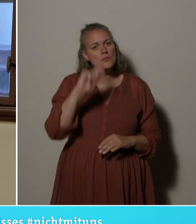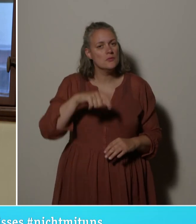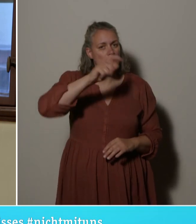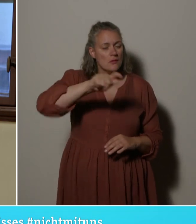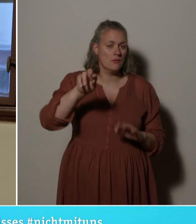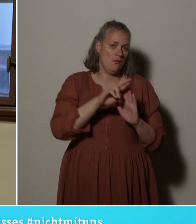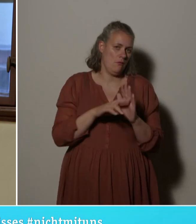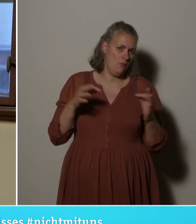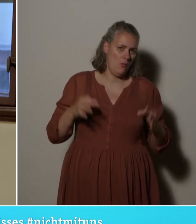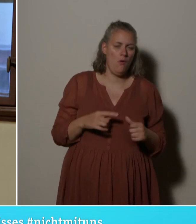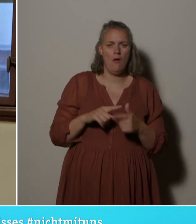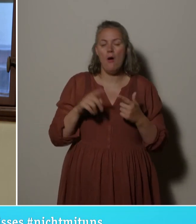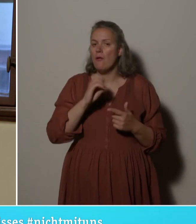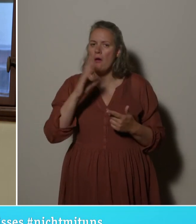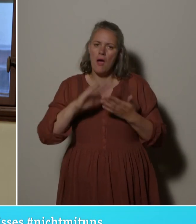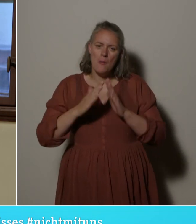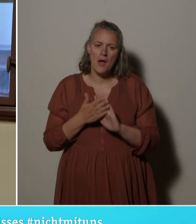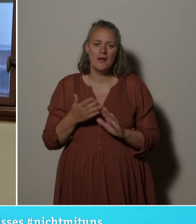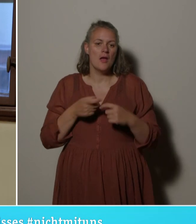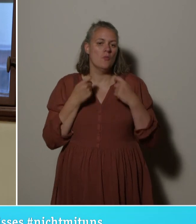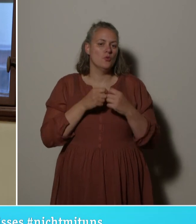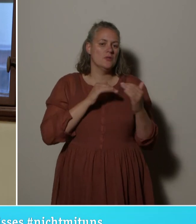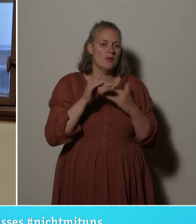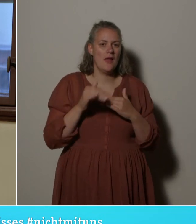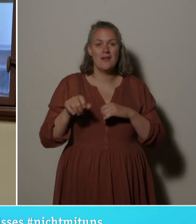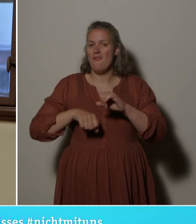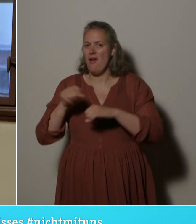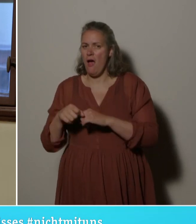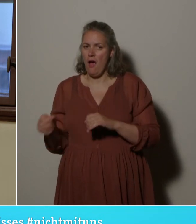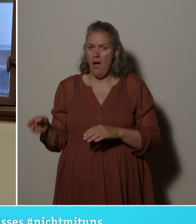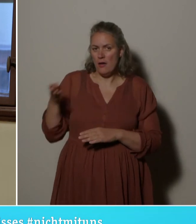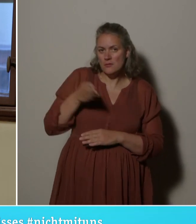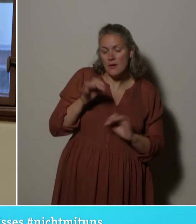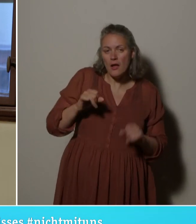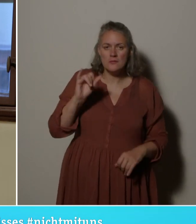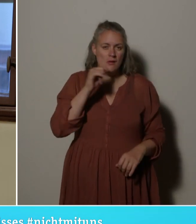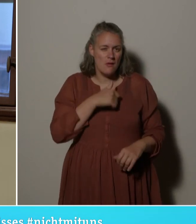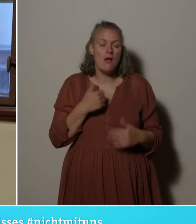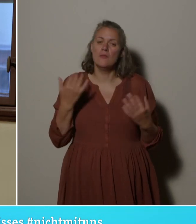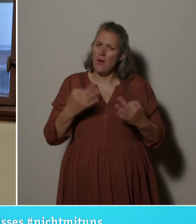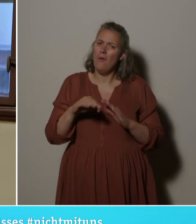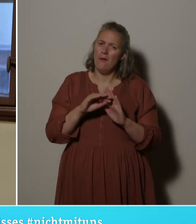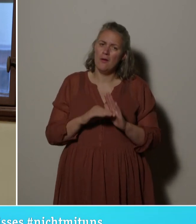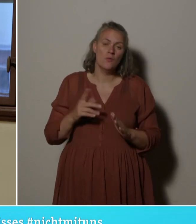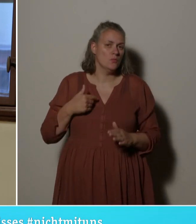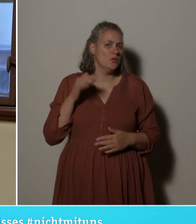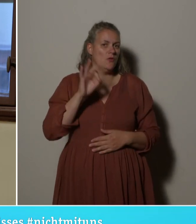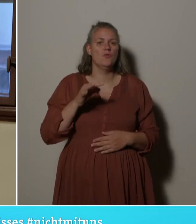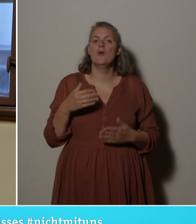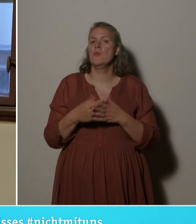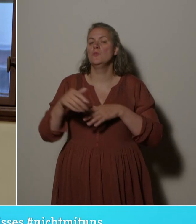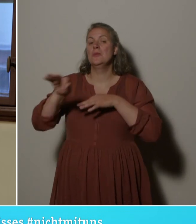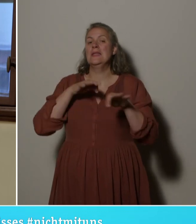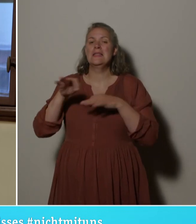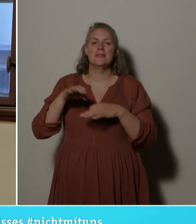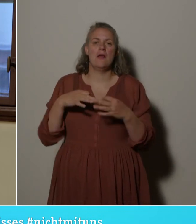dass man beispielsweise auch klärt, in welchen Bundesländern wie die Fahrradmitnahme möglich ist. Und dafür bin ich auch, dass dann in der